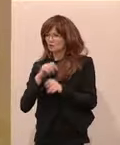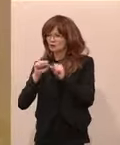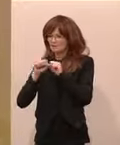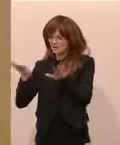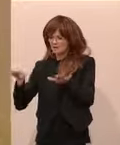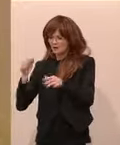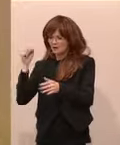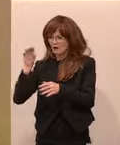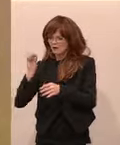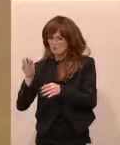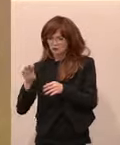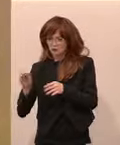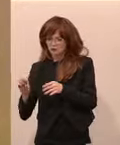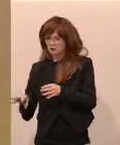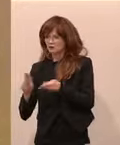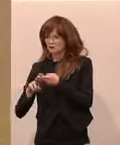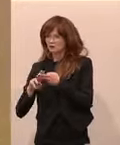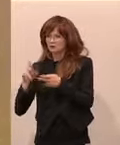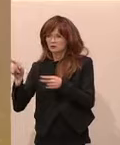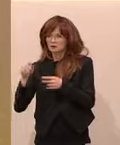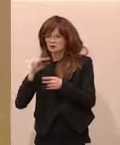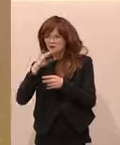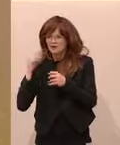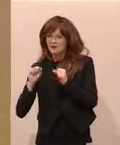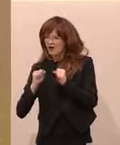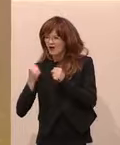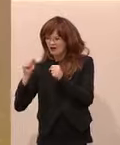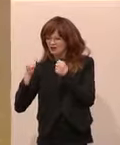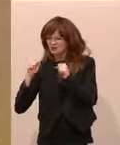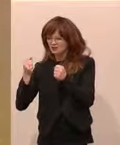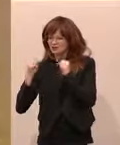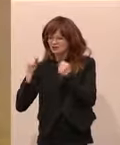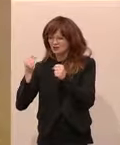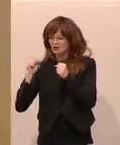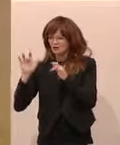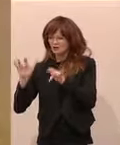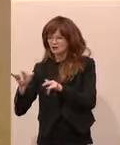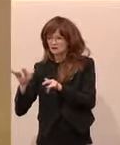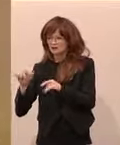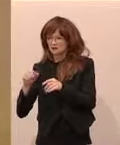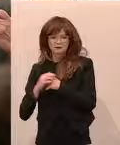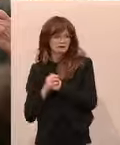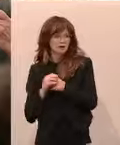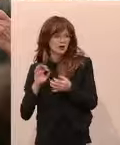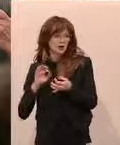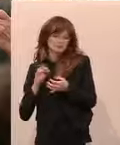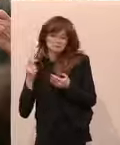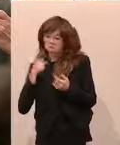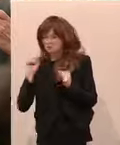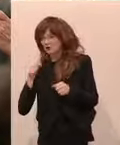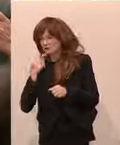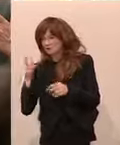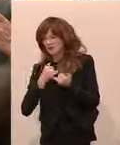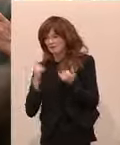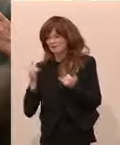kritischen Seitenhieben mit viel verstecktem Aggressionspotenzial nur so strotzen oder sollte ich besser sagen, nur so strolzen. Und dazu fällt mir